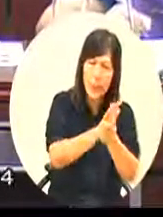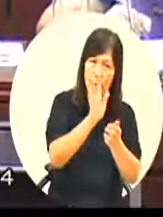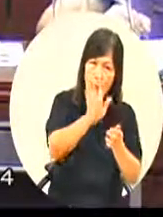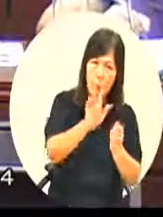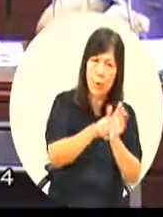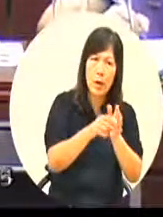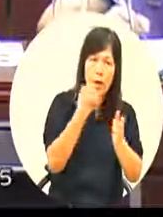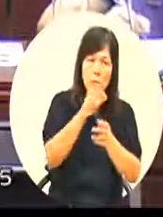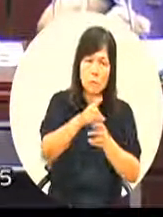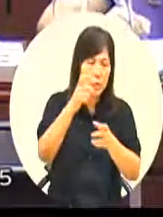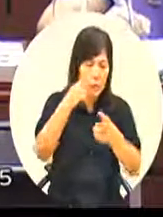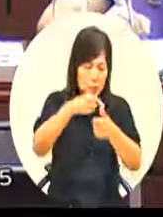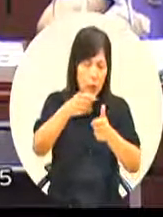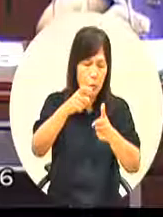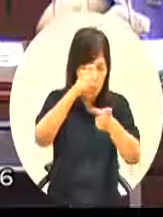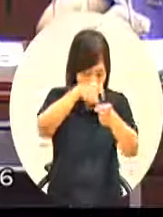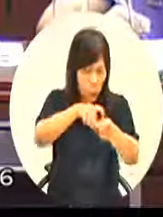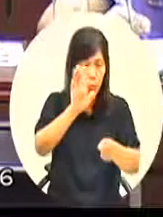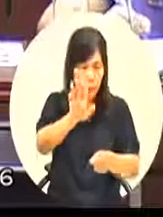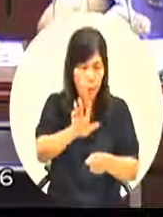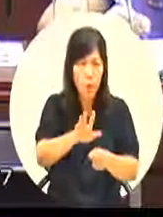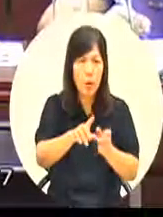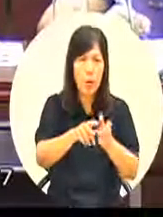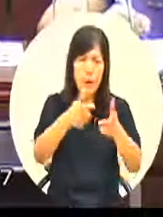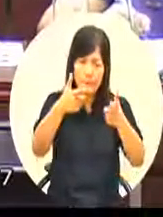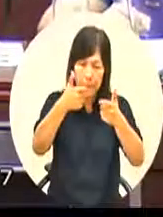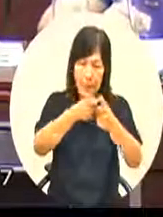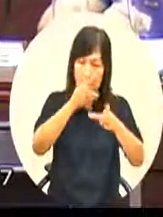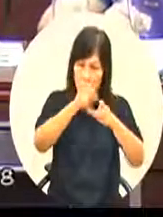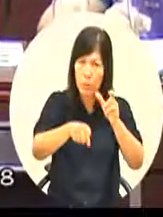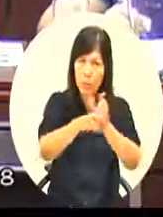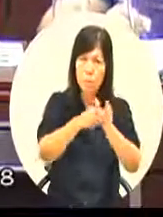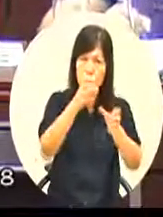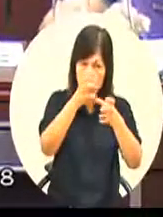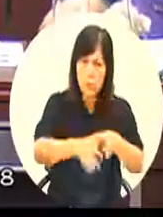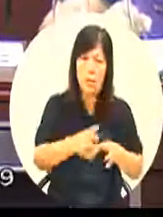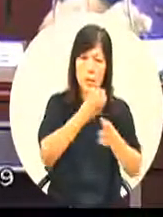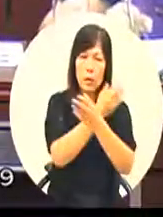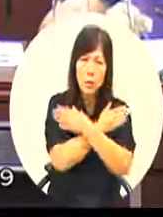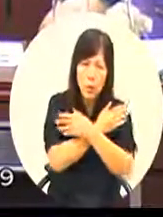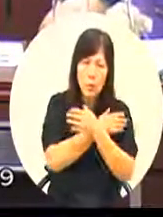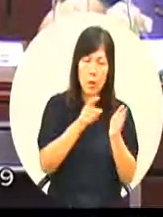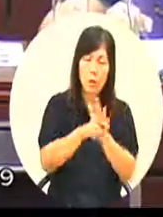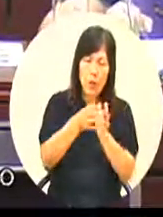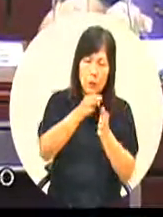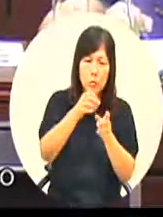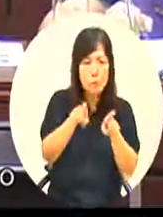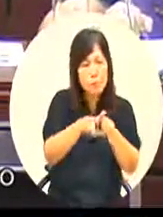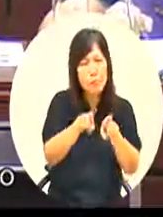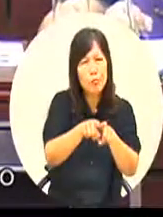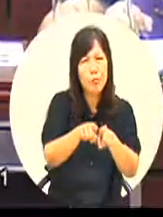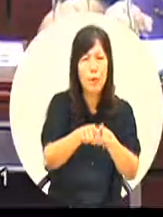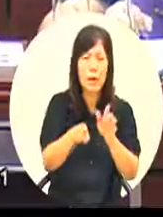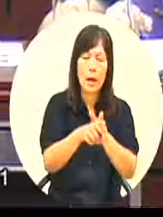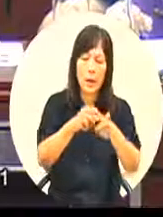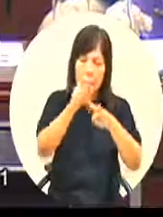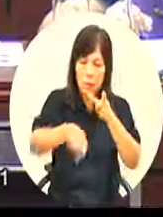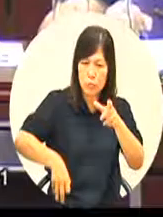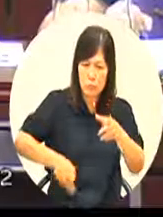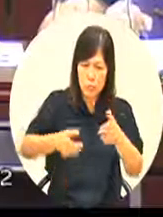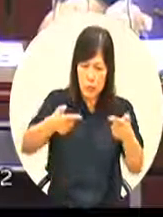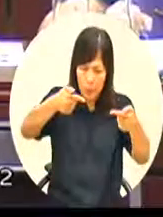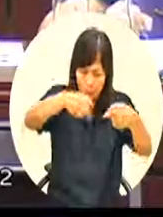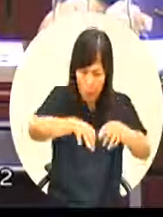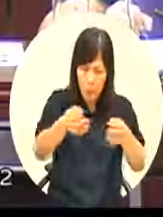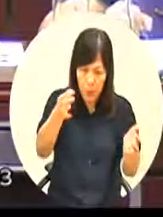教育理念也是相当的来讲是比较专业性的教育理念。那收费也是平价，也是由公司共同来出